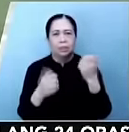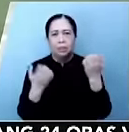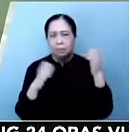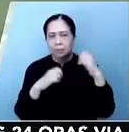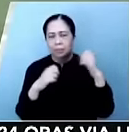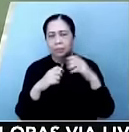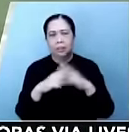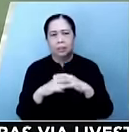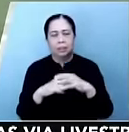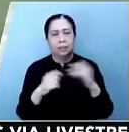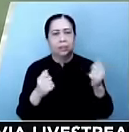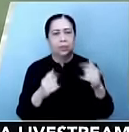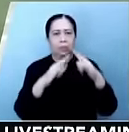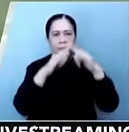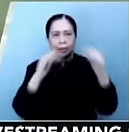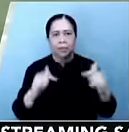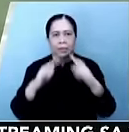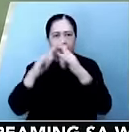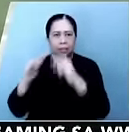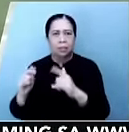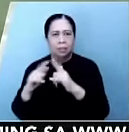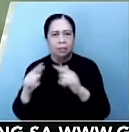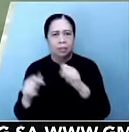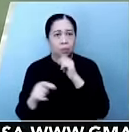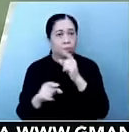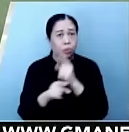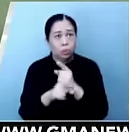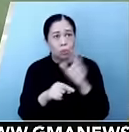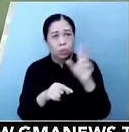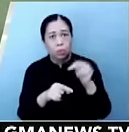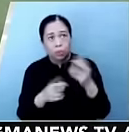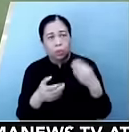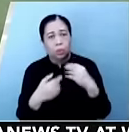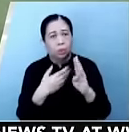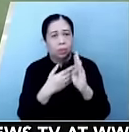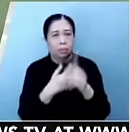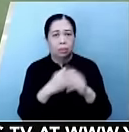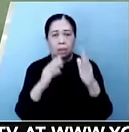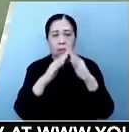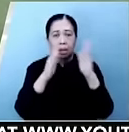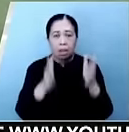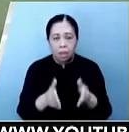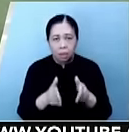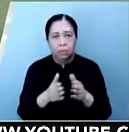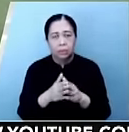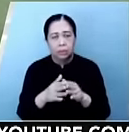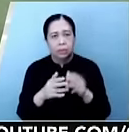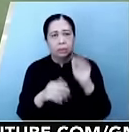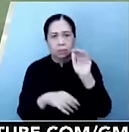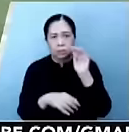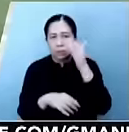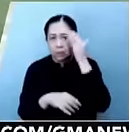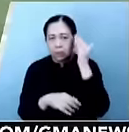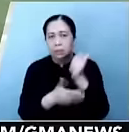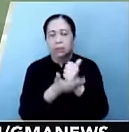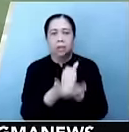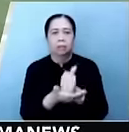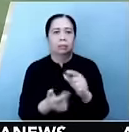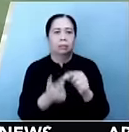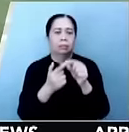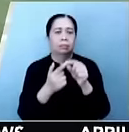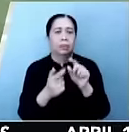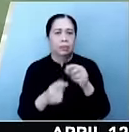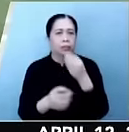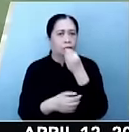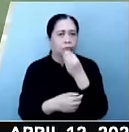ang kanilang mga tent. At dahil walang katiyakan kung kailan sila makakabalik sa kanilang mga tirahan, nananawagan sila ng tulong, lalong-lalo na ang pagkain